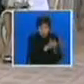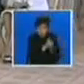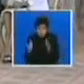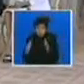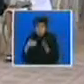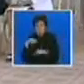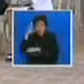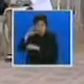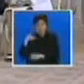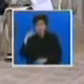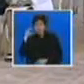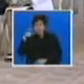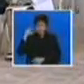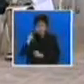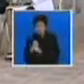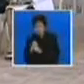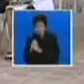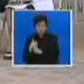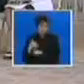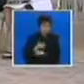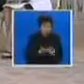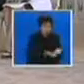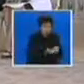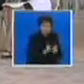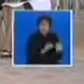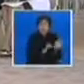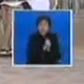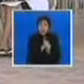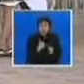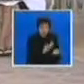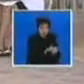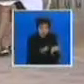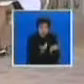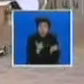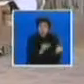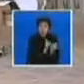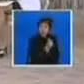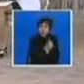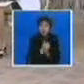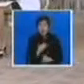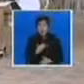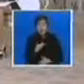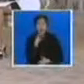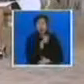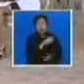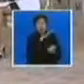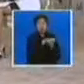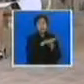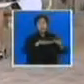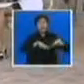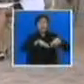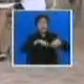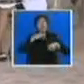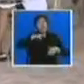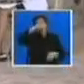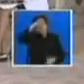ณแม่ที่ทำงานใช่ไหมครับก็ไปรับไม่ทันไปรับไม่ทันเนี่ยเขาก็บอกอย่างเงี้ยก็อยากให้โรงเรียนจัดจะเป็นเรียน